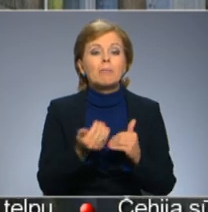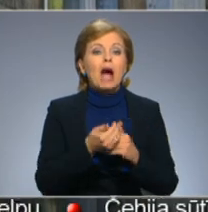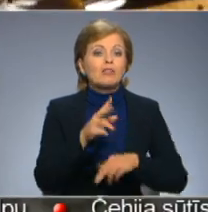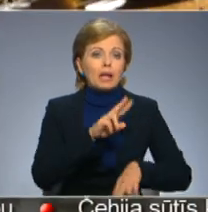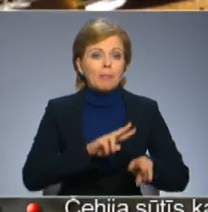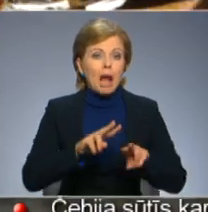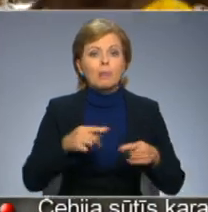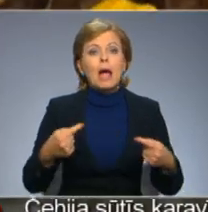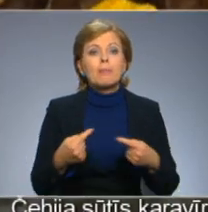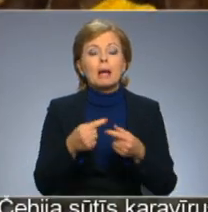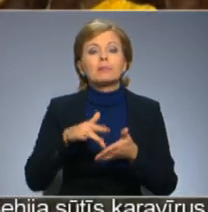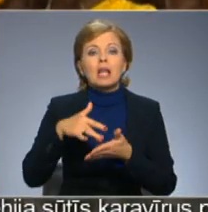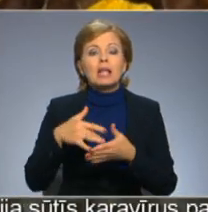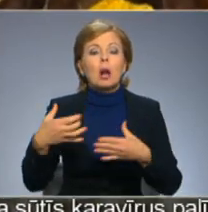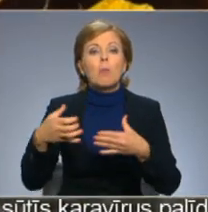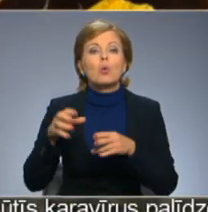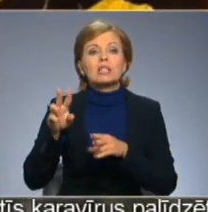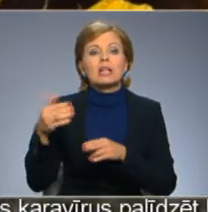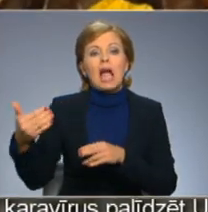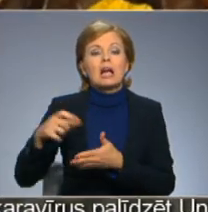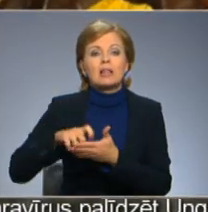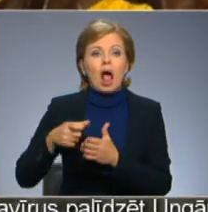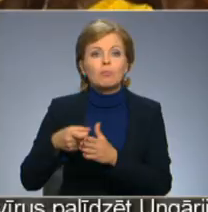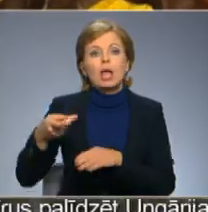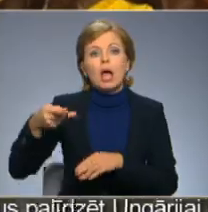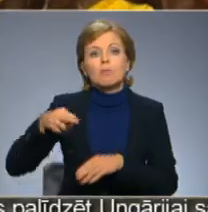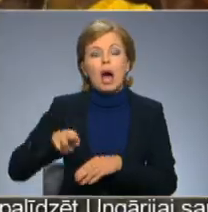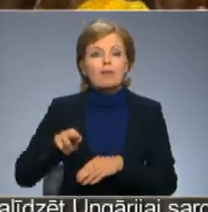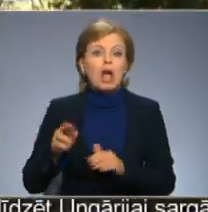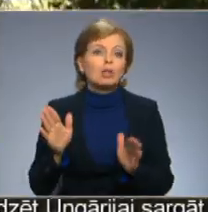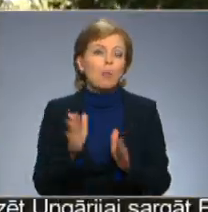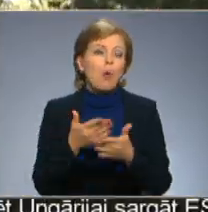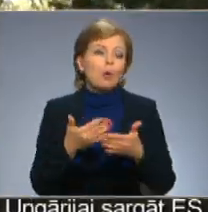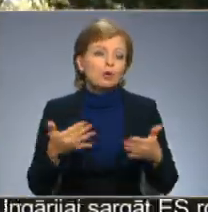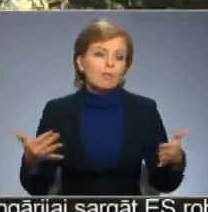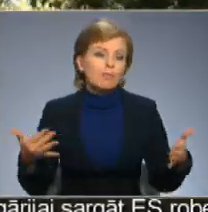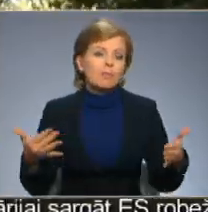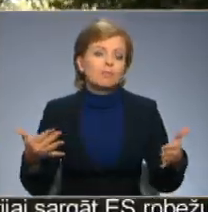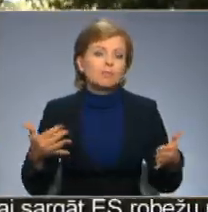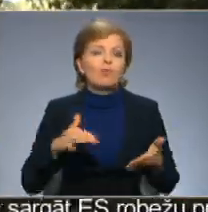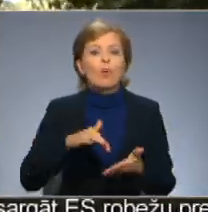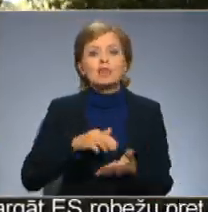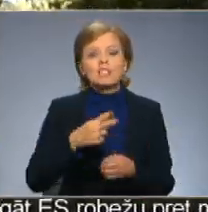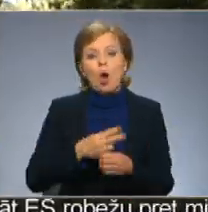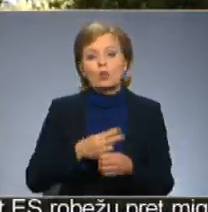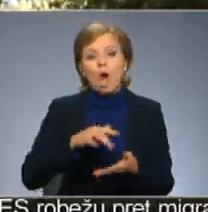skaitam pielāgos centra mucenīgi telpas un pārveidos to par multifunkcionālu centru. Ieva Benefelde, Lants Peršvits, Skrundas televīzija.